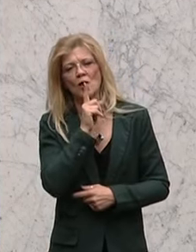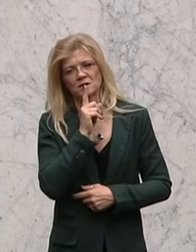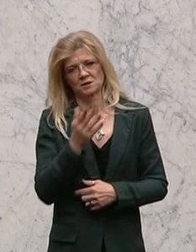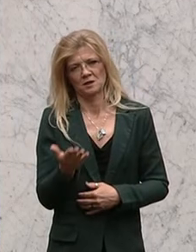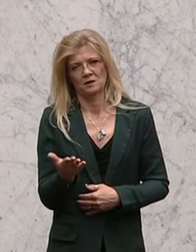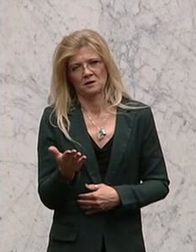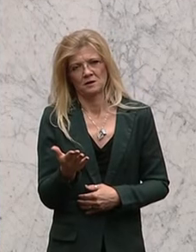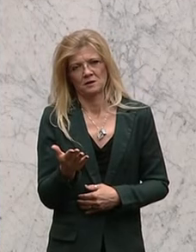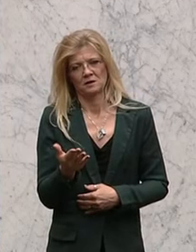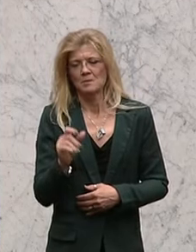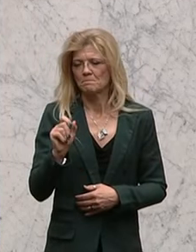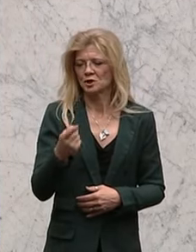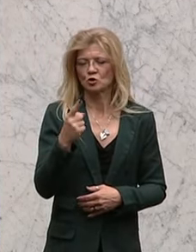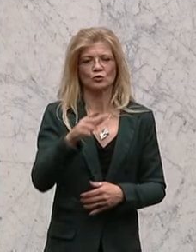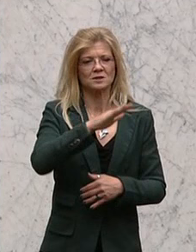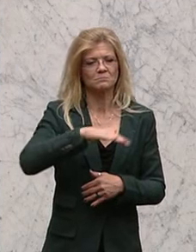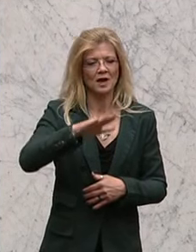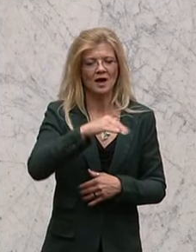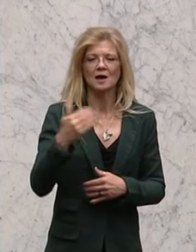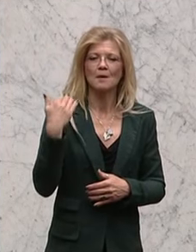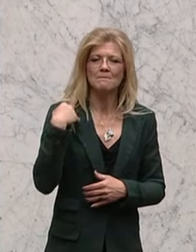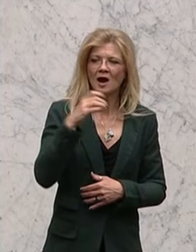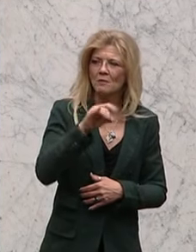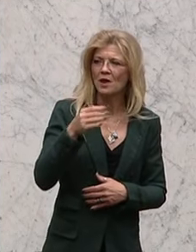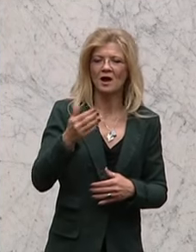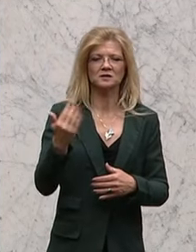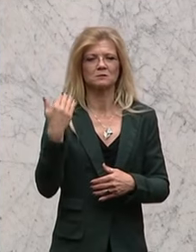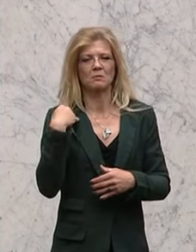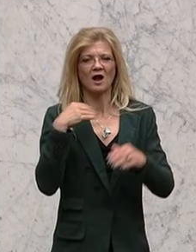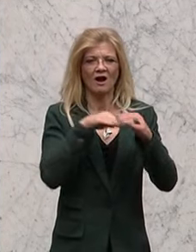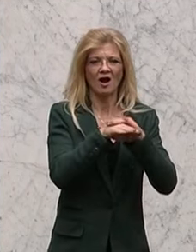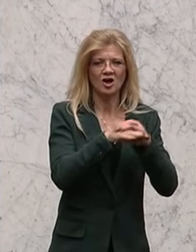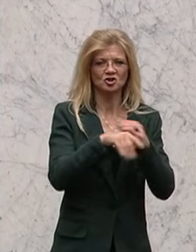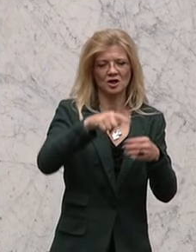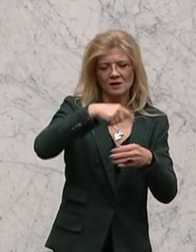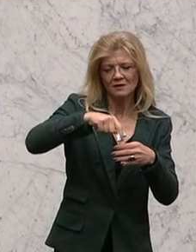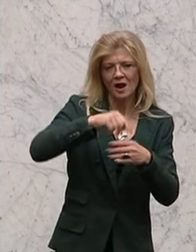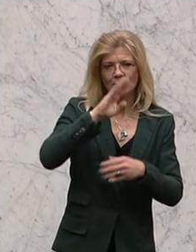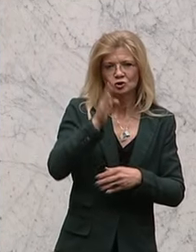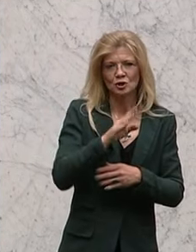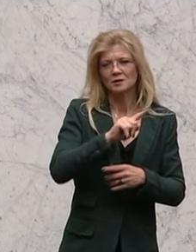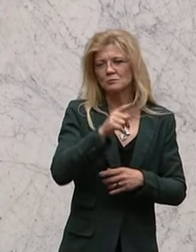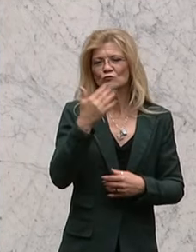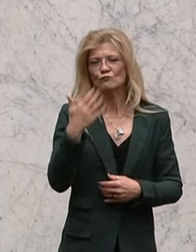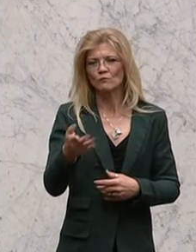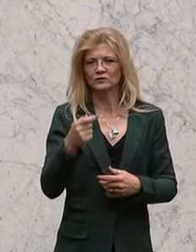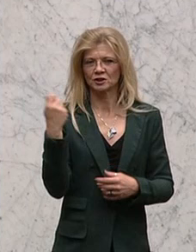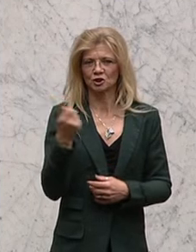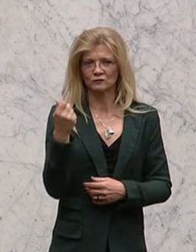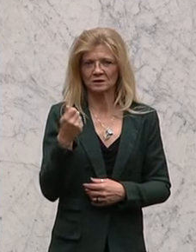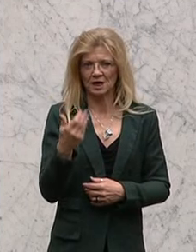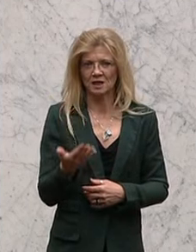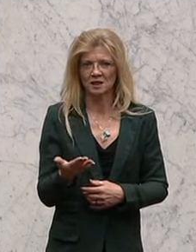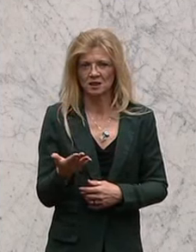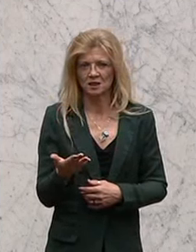in den Bereichen Parkplätzen, Parkgaragen, im innerstädtischen Bereich bis 50 km/h, hat